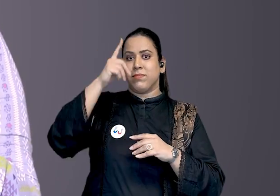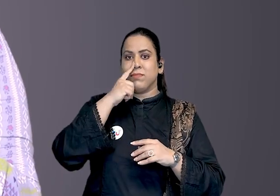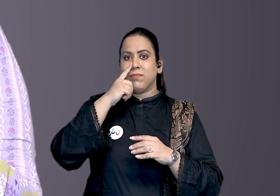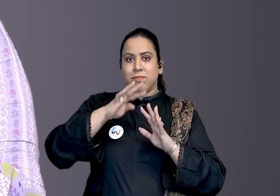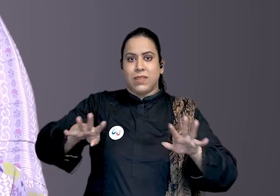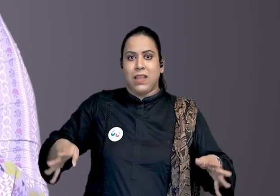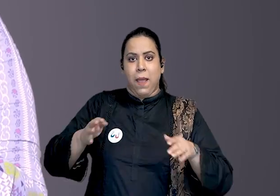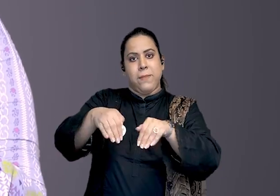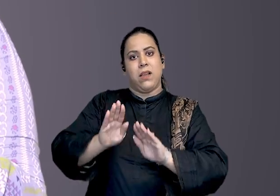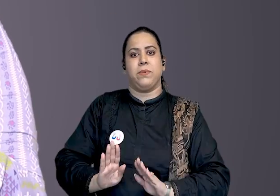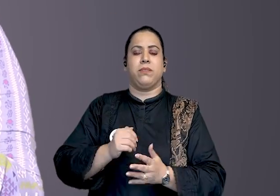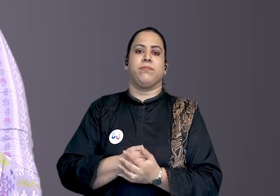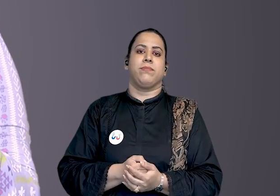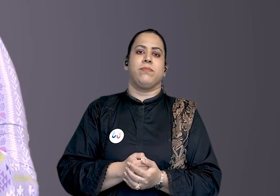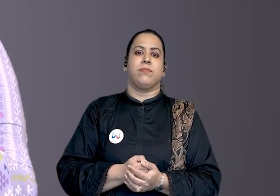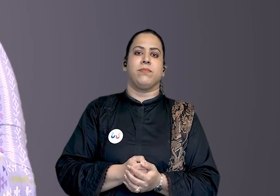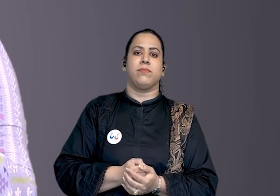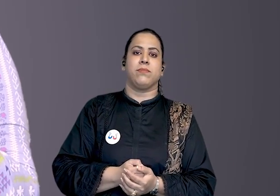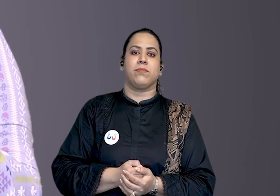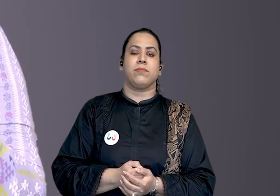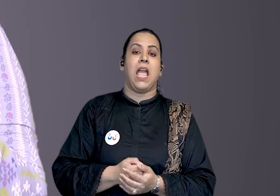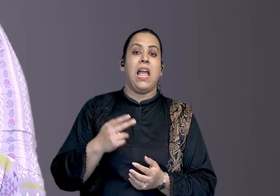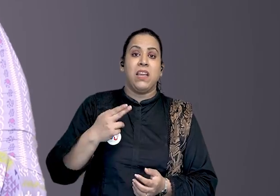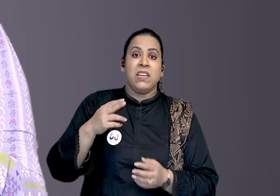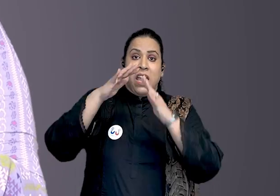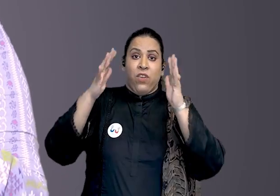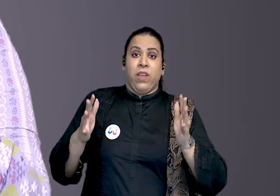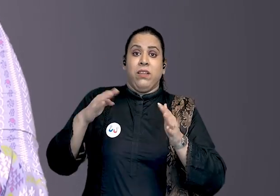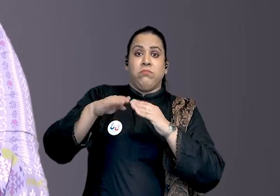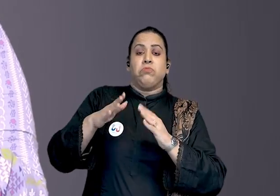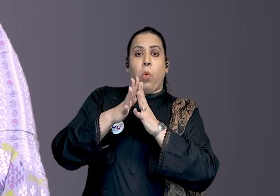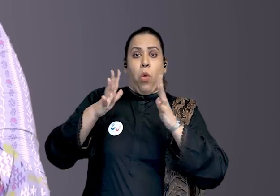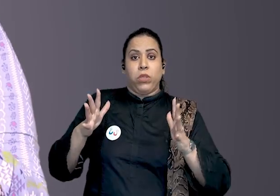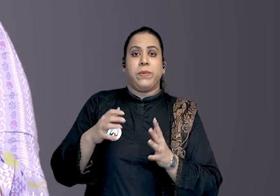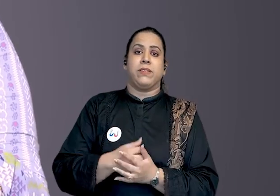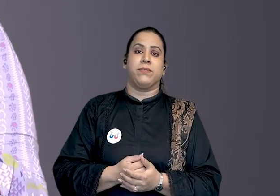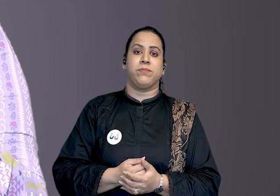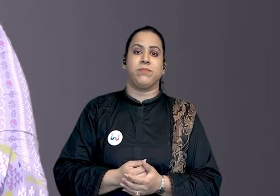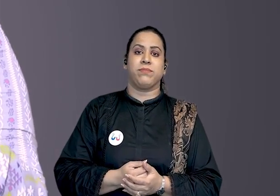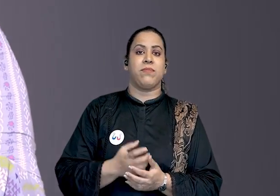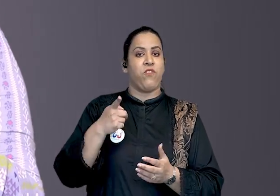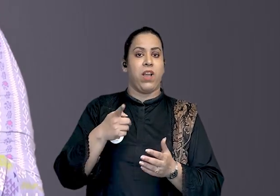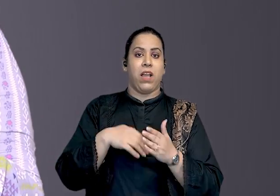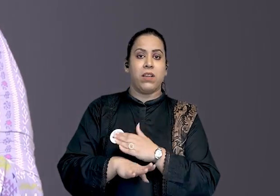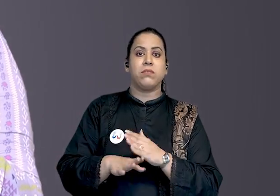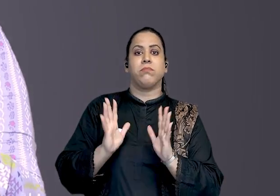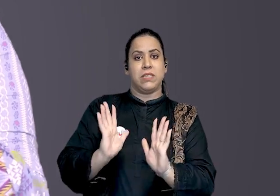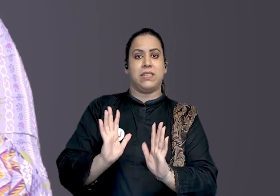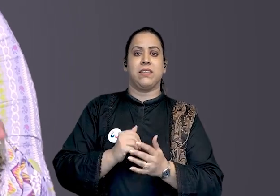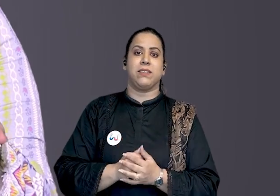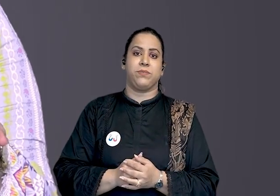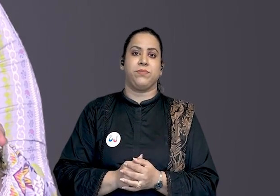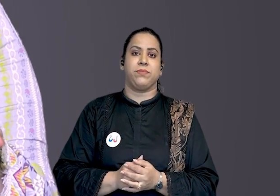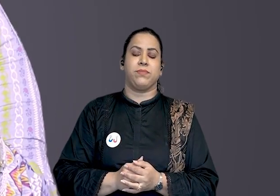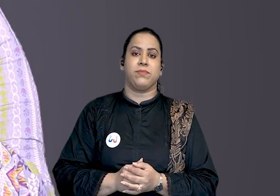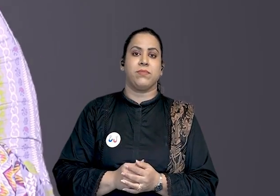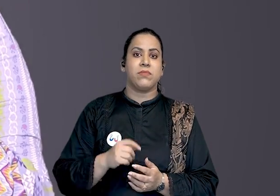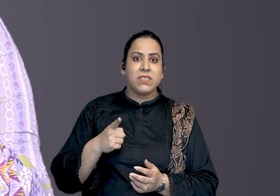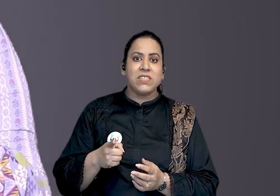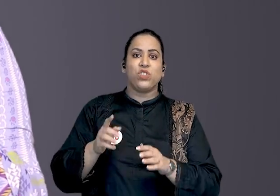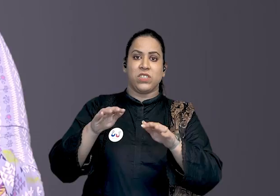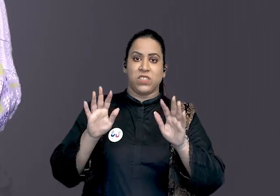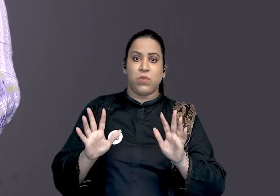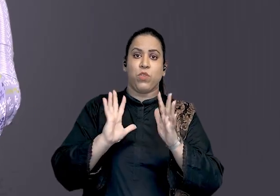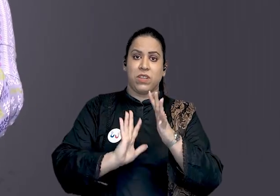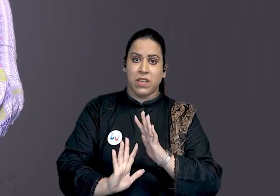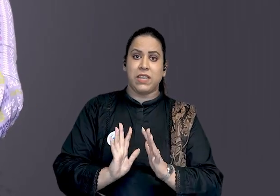ऑफ अनारकली का मकबरा. और वहाँ पर आर्काइव्स की एक बहुत बड़ी रिपोजिटरी जो है वो वहाँ पर रखी गई हुई